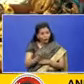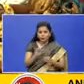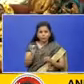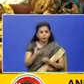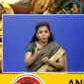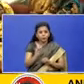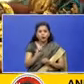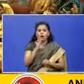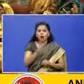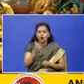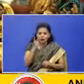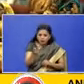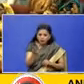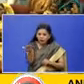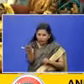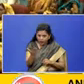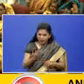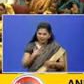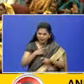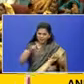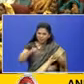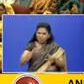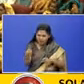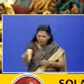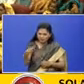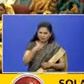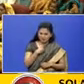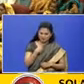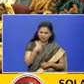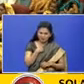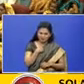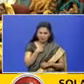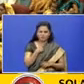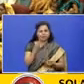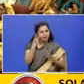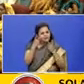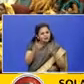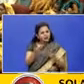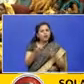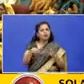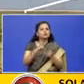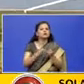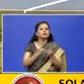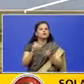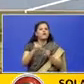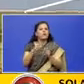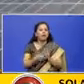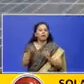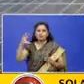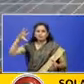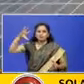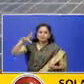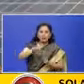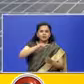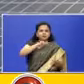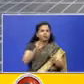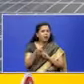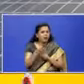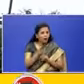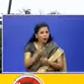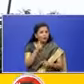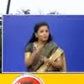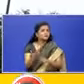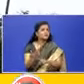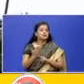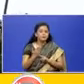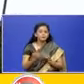बजाय आपको बिजली के पैसे मिले? सौर ऊर्जा ने ये भी कर दिखाया है। आपने कुछ दिन